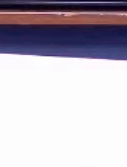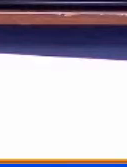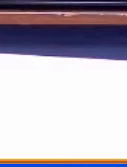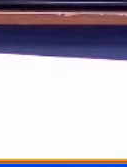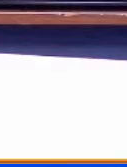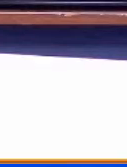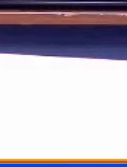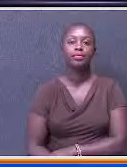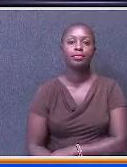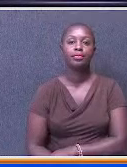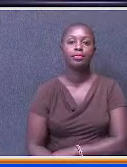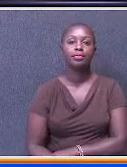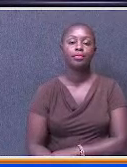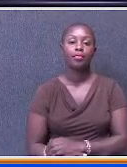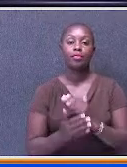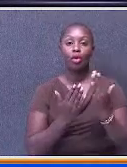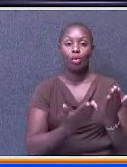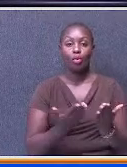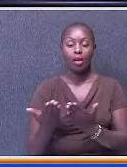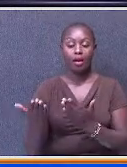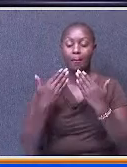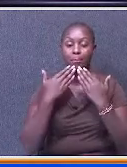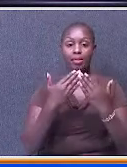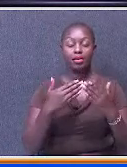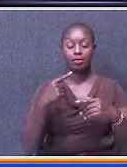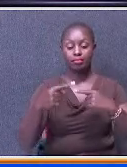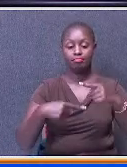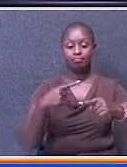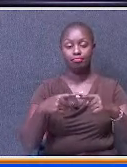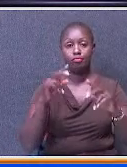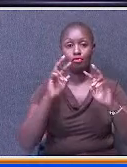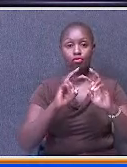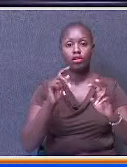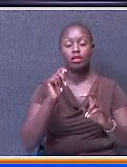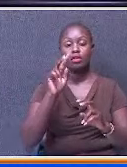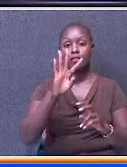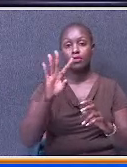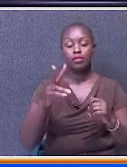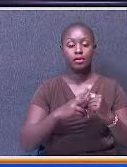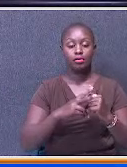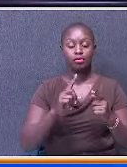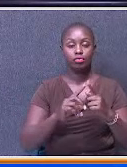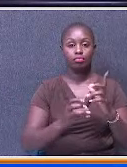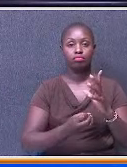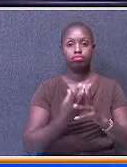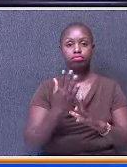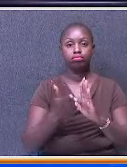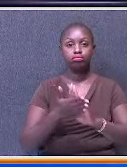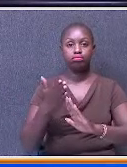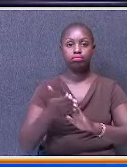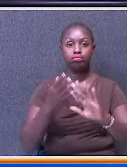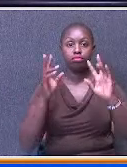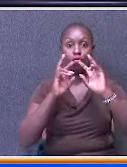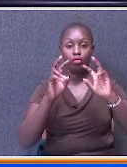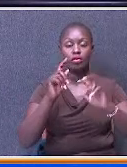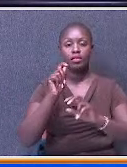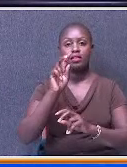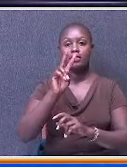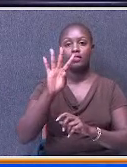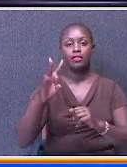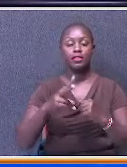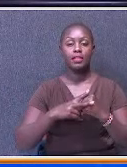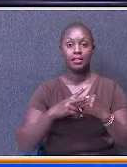Karibu tena mtazamaji, shukrani kwa kuzidi kufuatilia runinga hii inayokuwa kwa kasi tena zaidi. Unatazama taarifa za Upeo wa